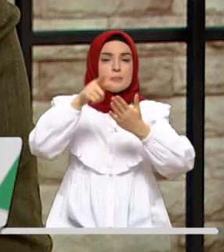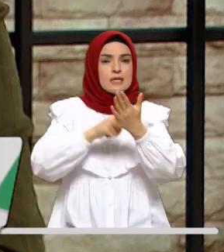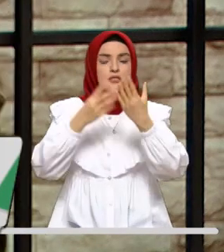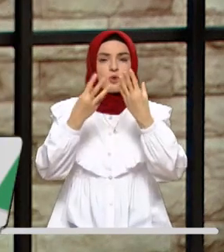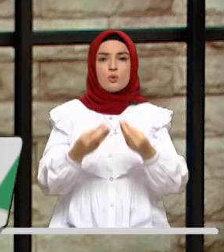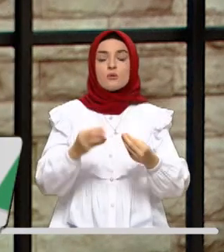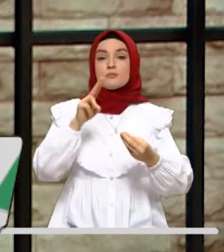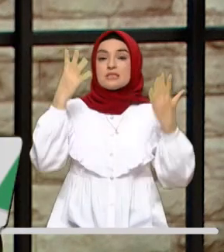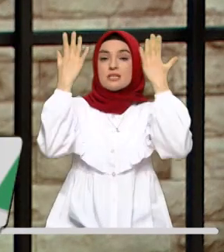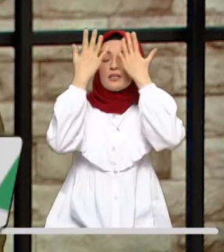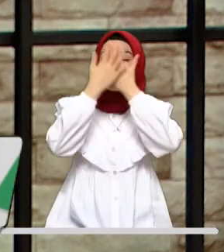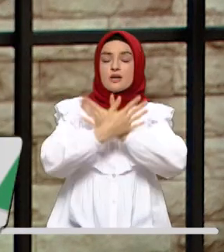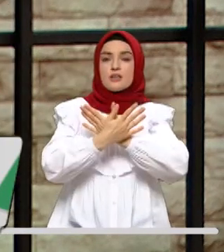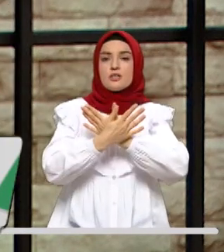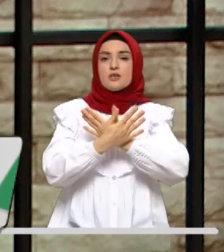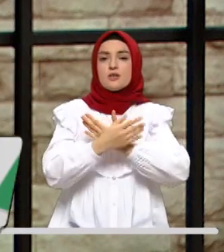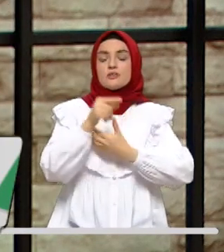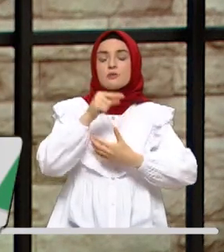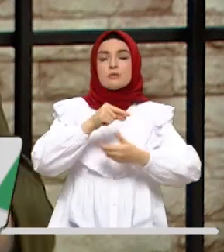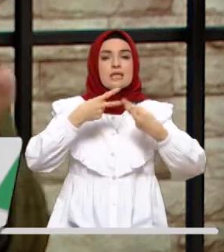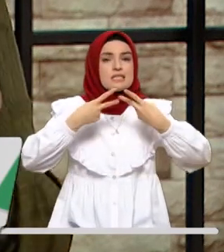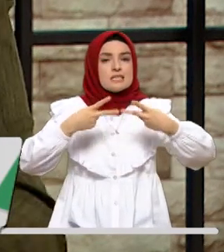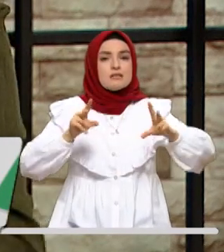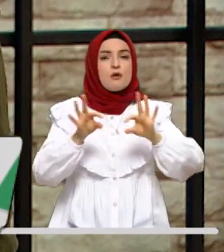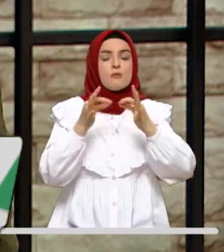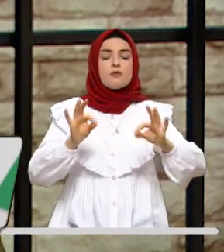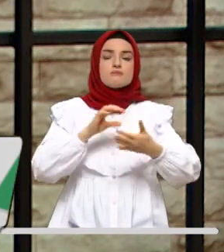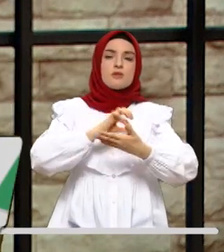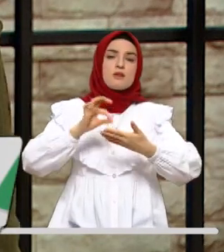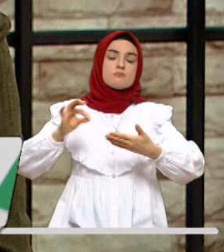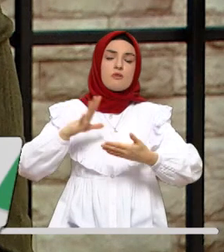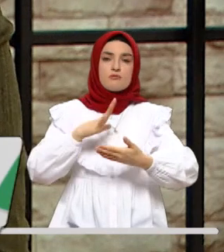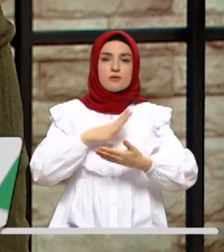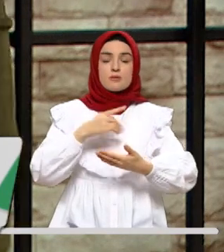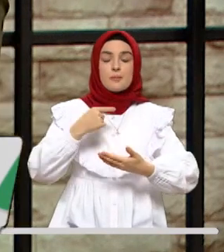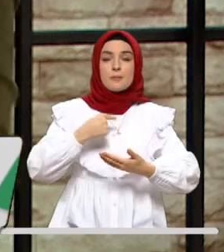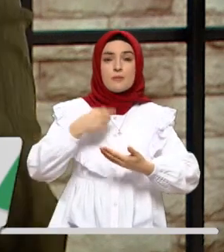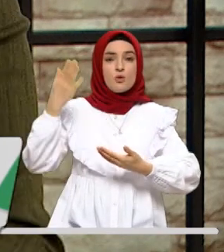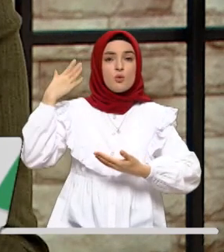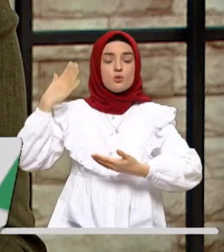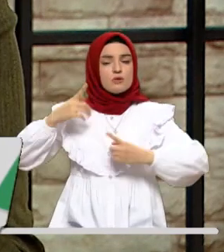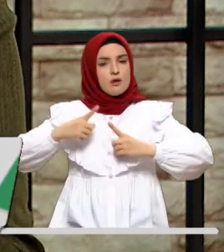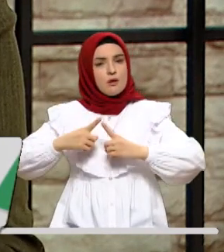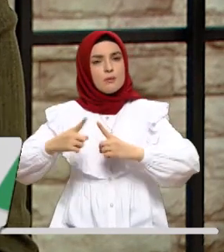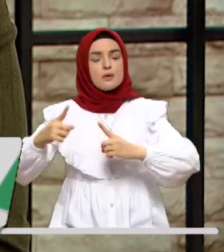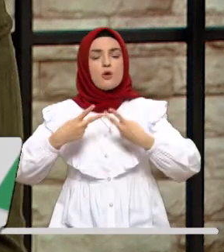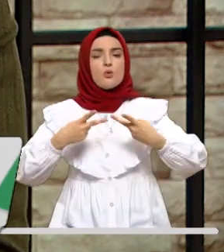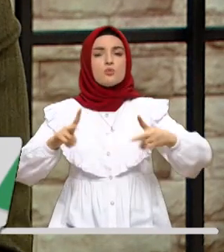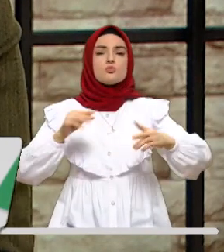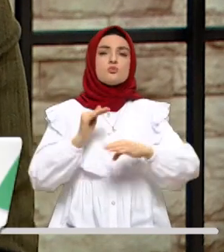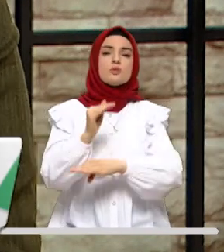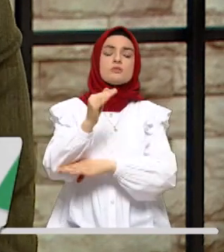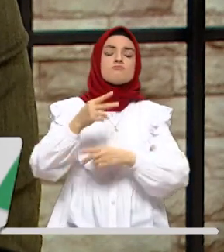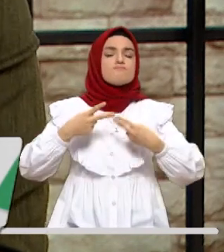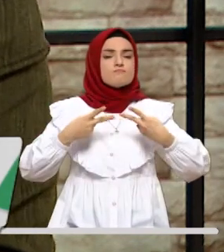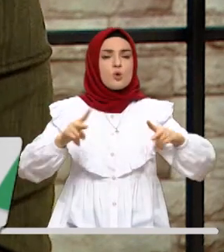gecede vecd ile İstiklal Marşı'nı yazar. Ve nedir? Ben ezelden beridir hür yaşadım, hür yaşarım. Hangi